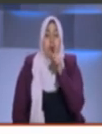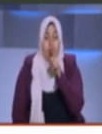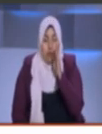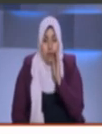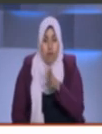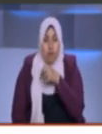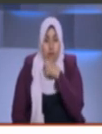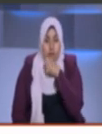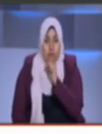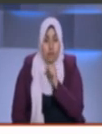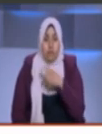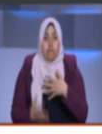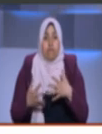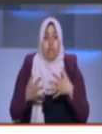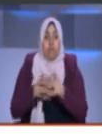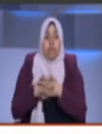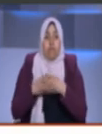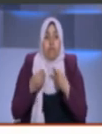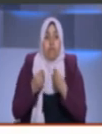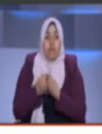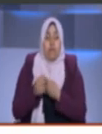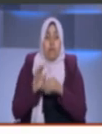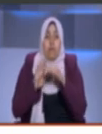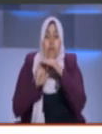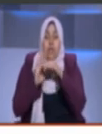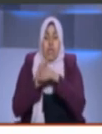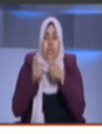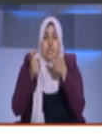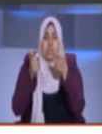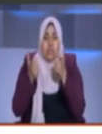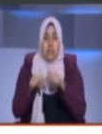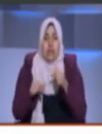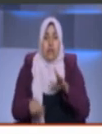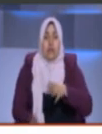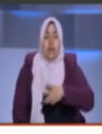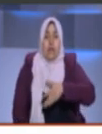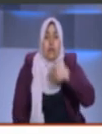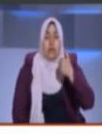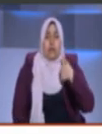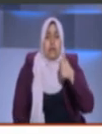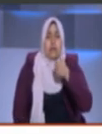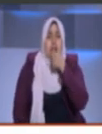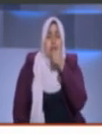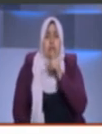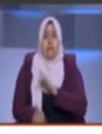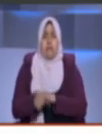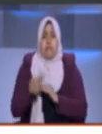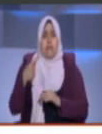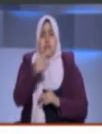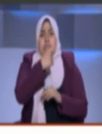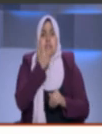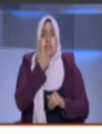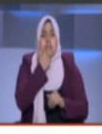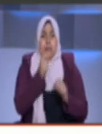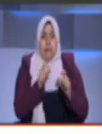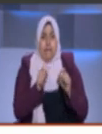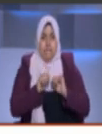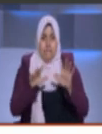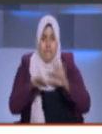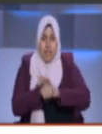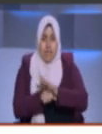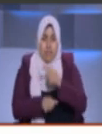فرنسا تنضم لقائمة الدول التي تحمل الصين مسؤولية تفشي الفيروس، سواء